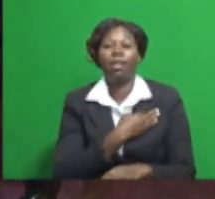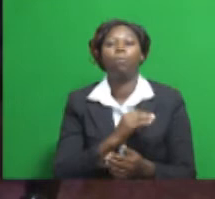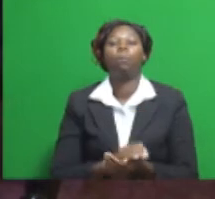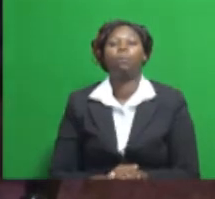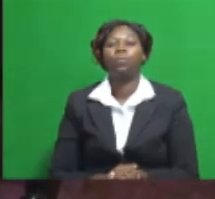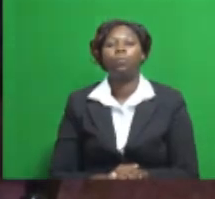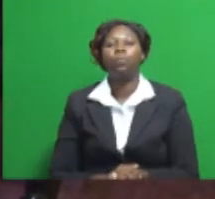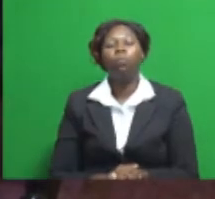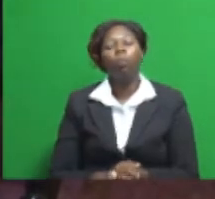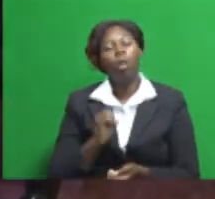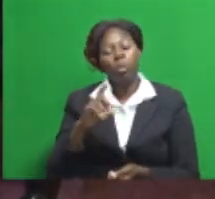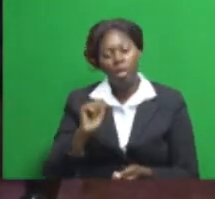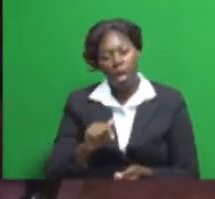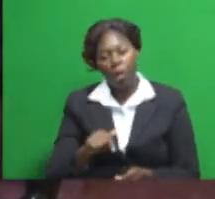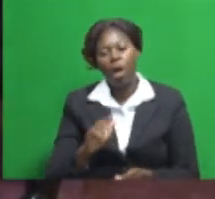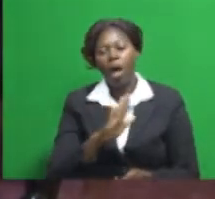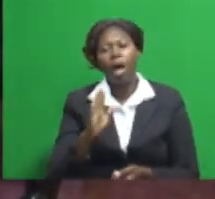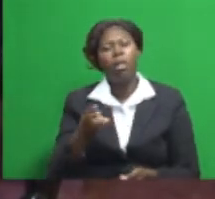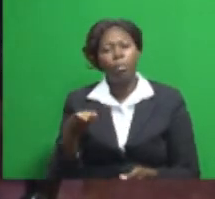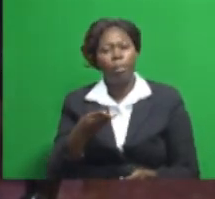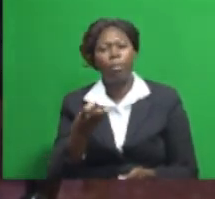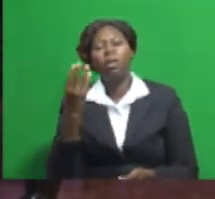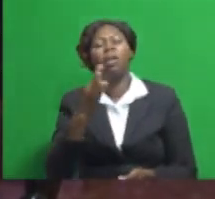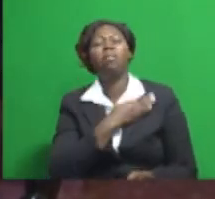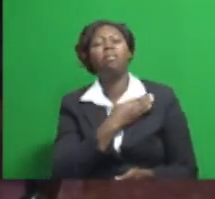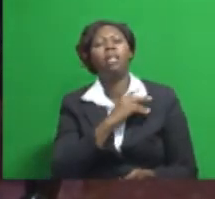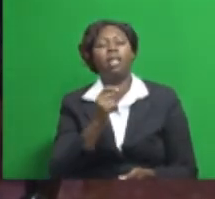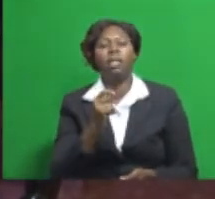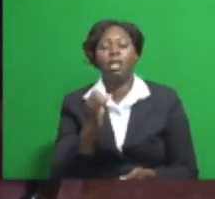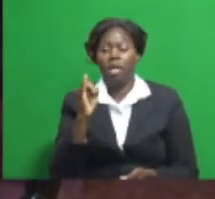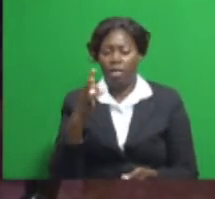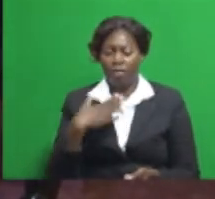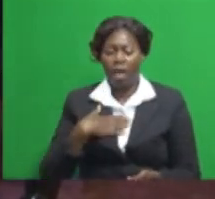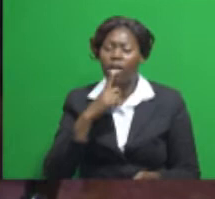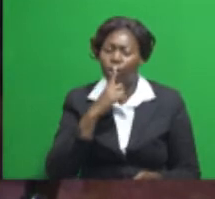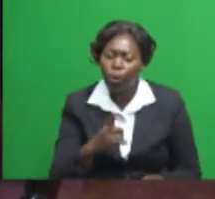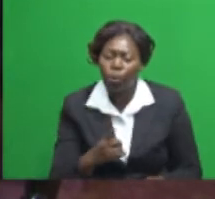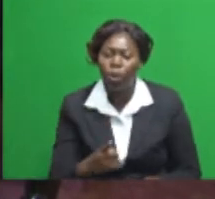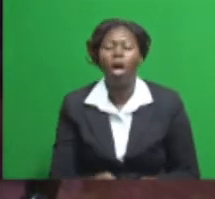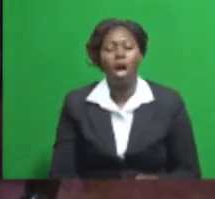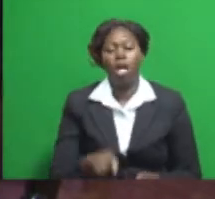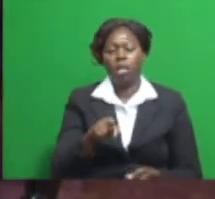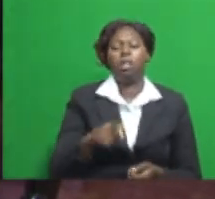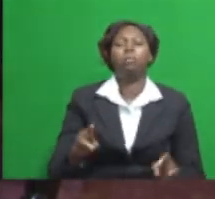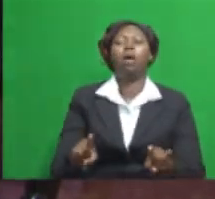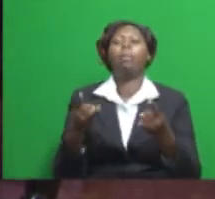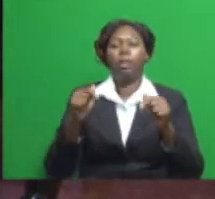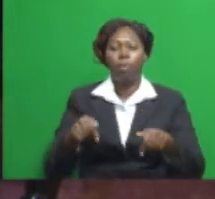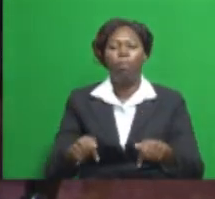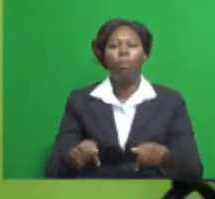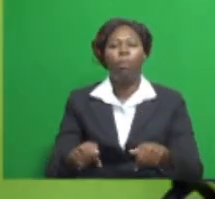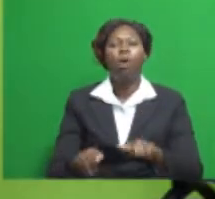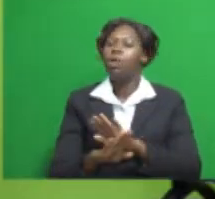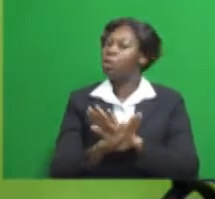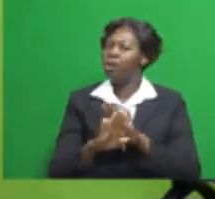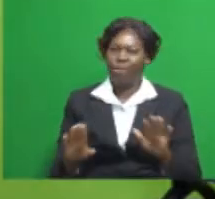ka ndikwekungofunga kuti ndikataura ngazvitike. Murikuona zvikuitika ndikungofunga ndikataura ngazvidii yeti